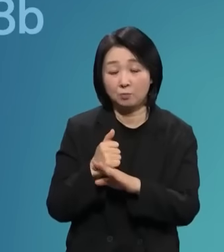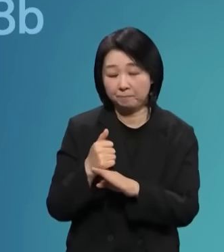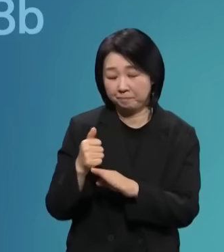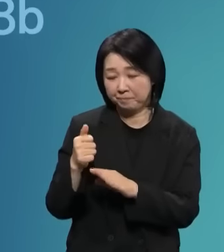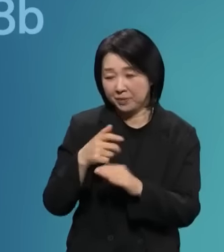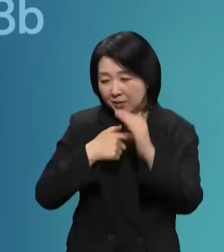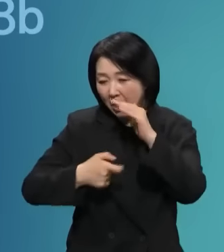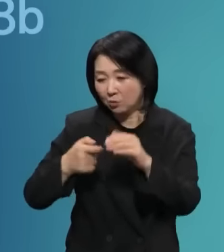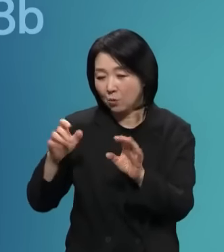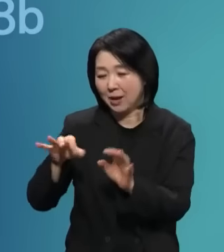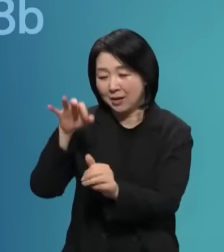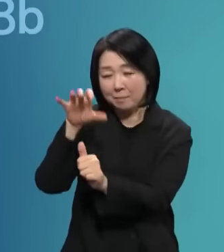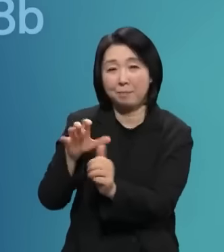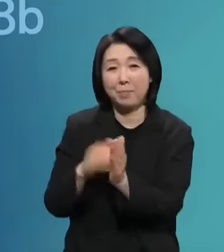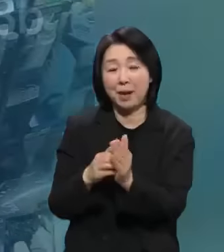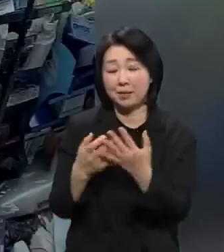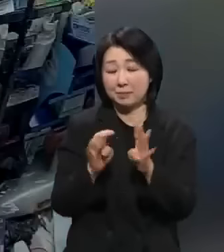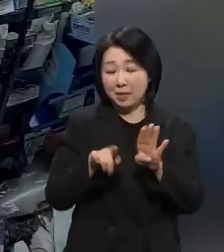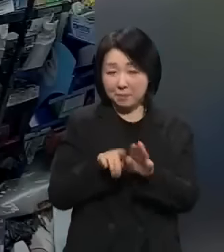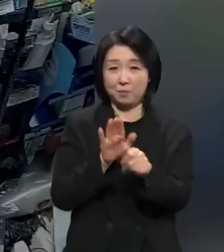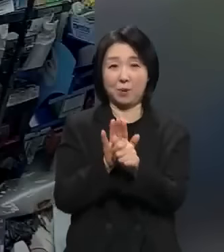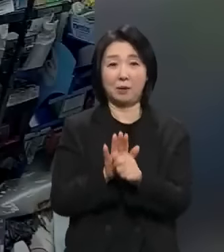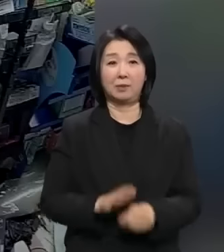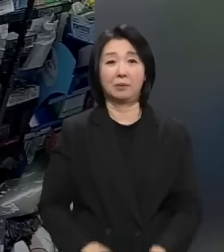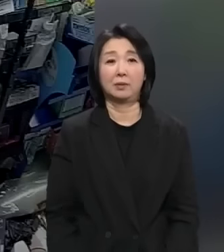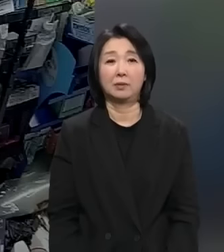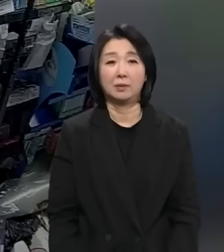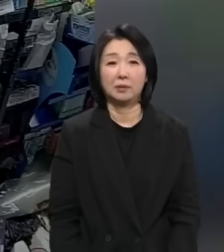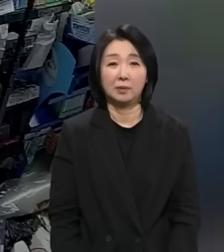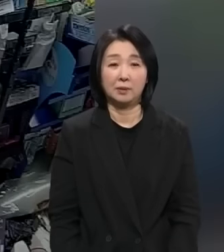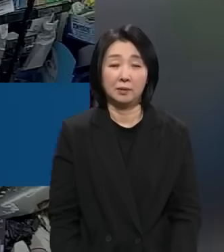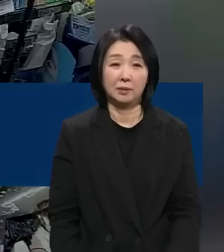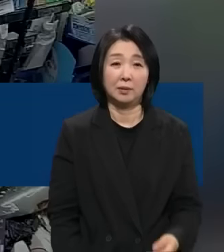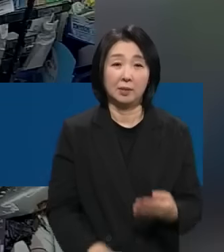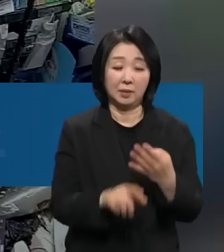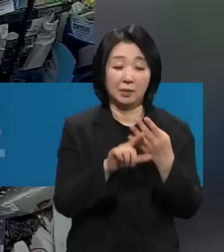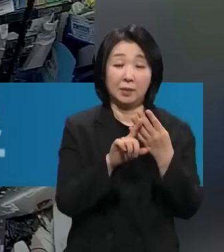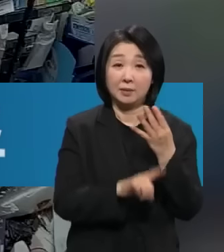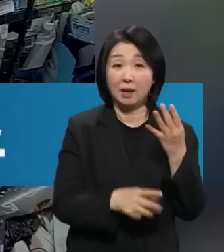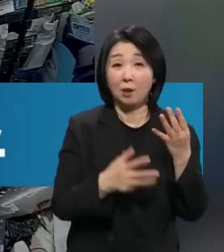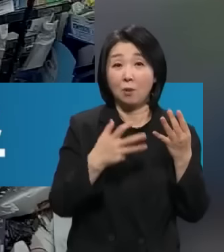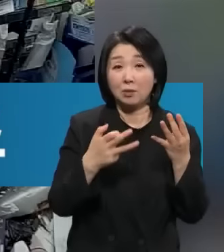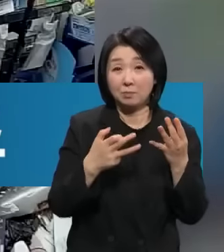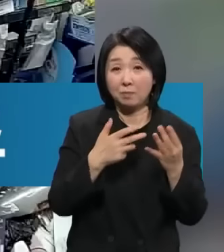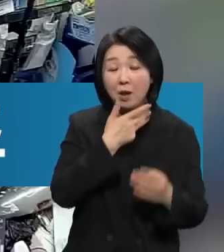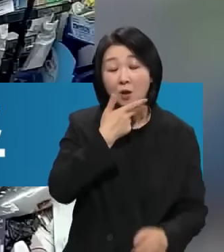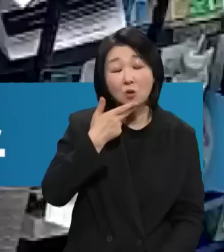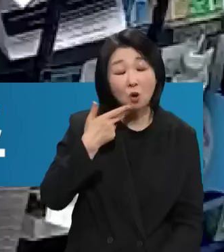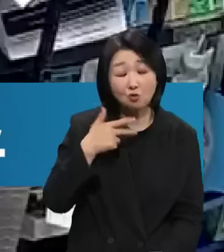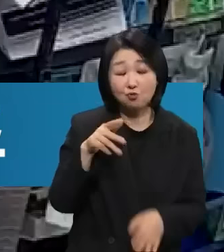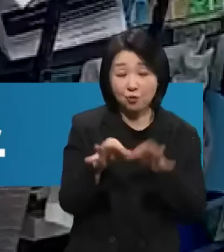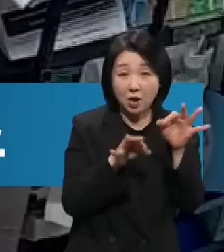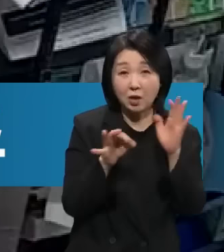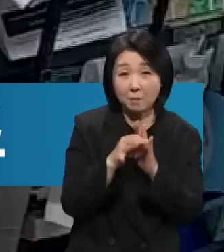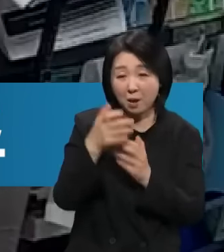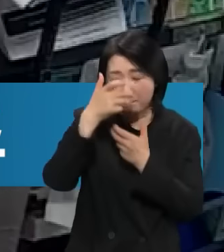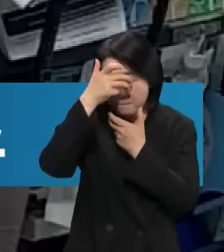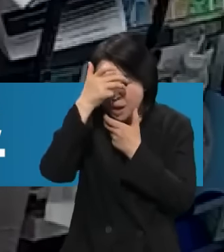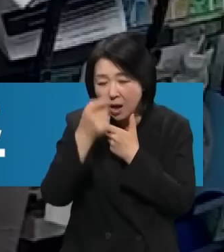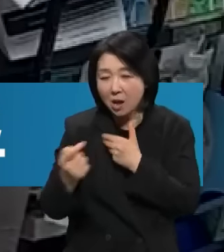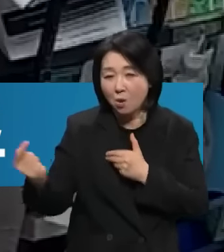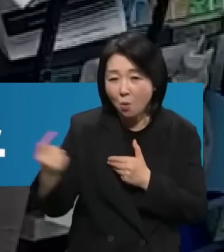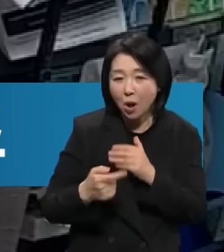시민들도 함께 막았었습니다. 지난 18일 영국의 한 가게로 복면을 쓴 남성들이 들어와 돈을